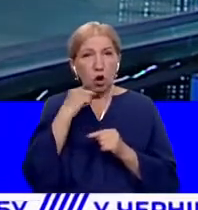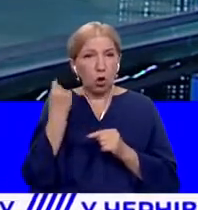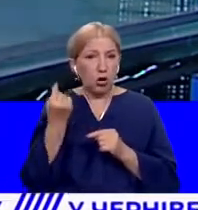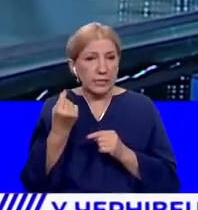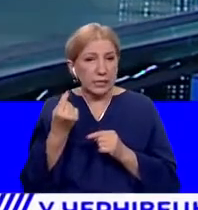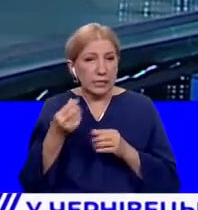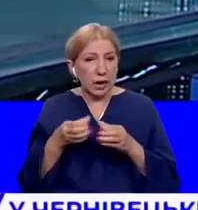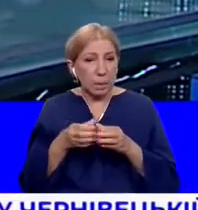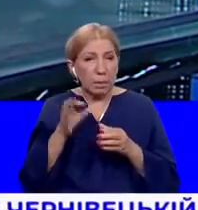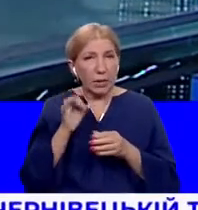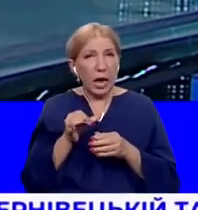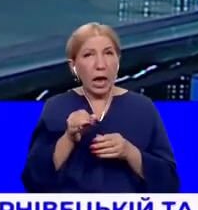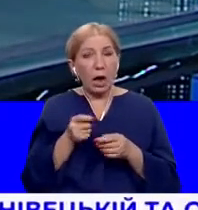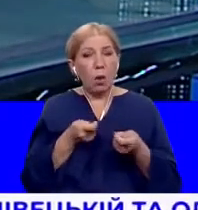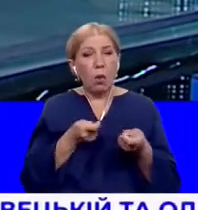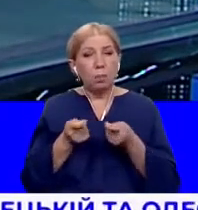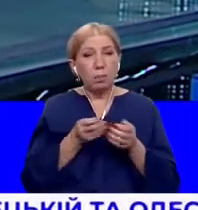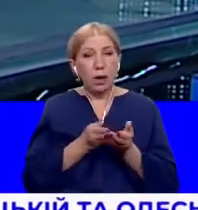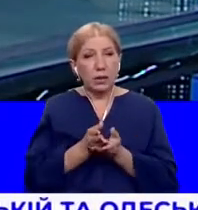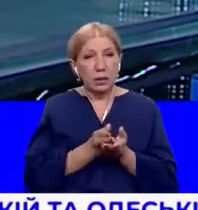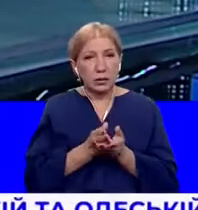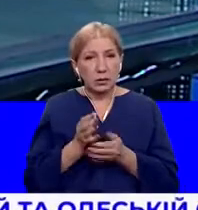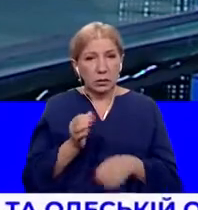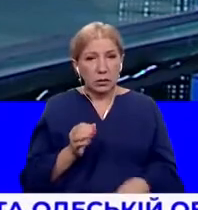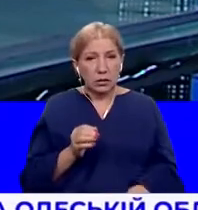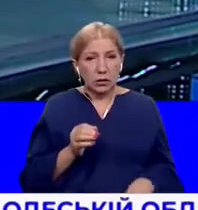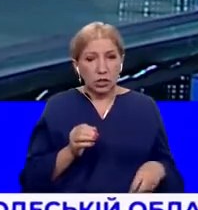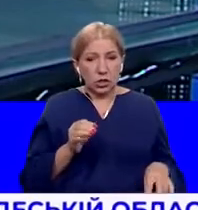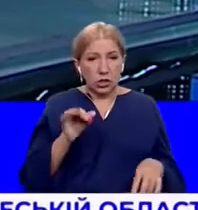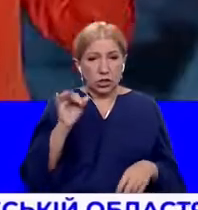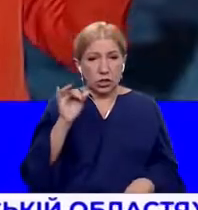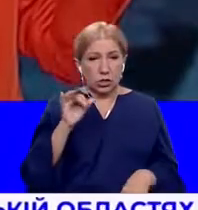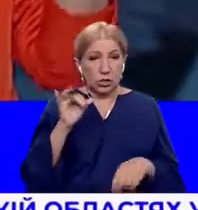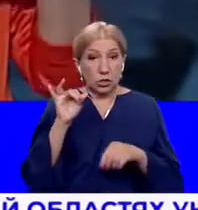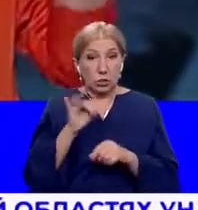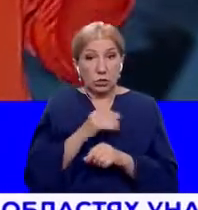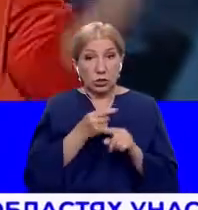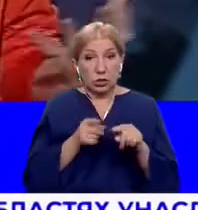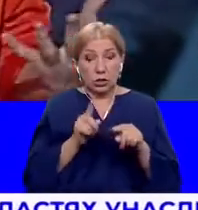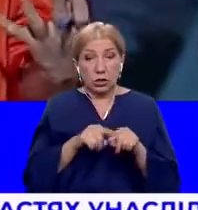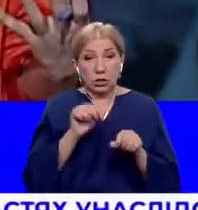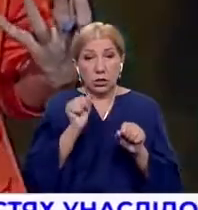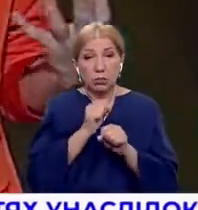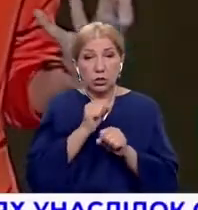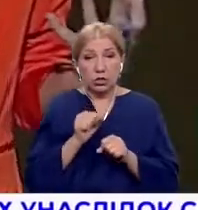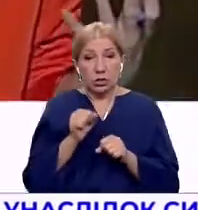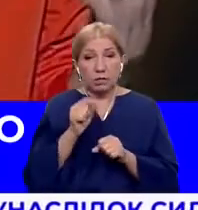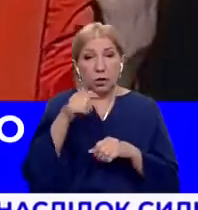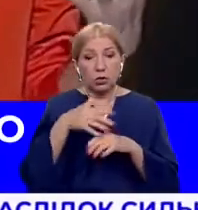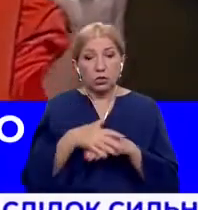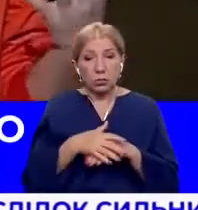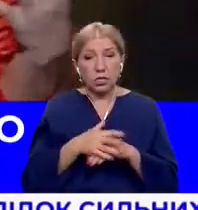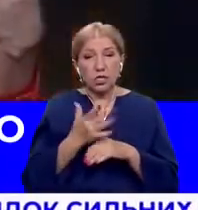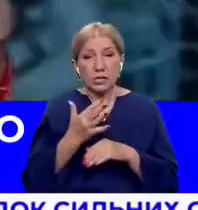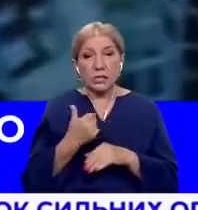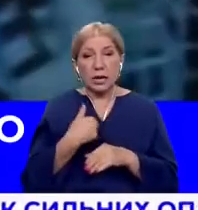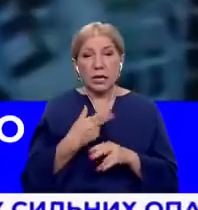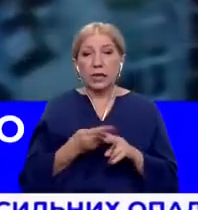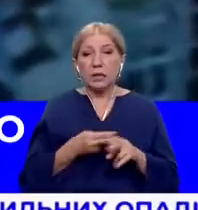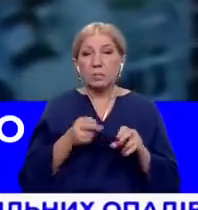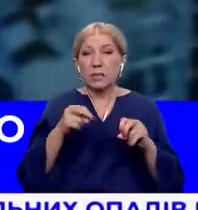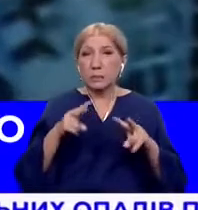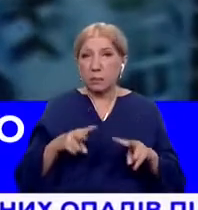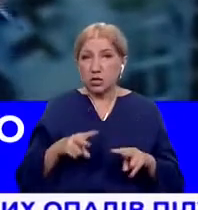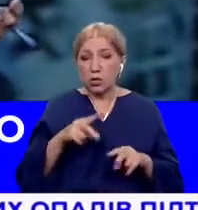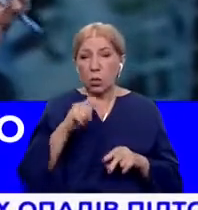санкції компанії-оператора, зрештою. Це значить, що «Північний потік-2» зупинити неможливо, чи все ж таки, розуміючи, наскільки для нас це безпечно, Україна